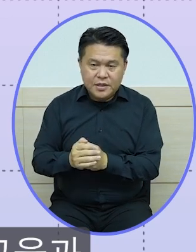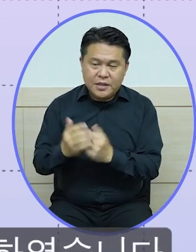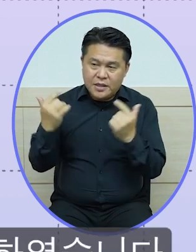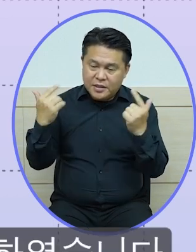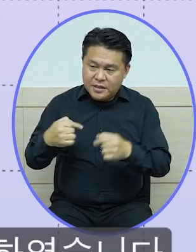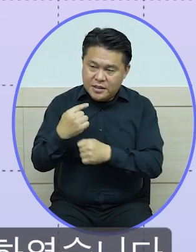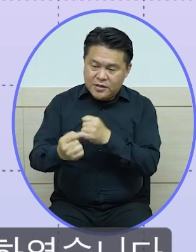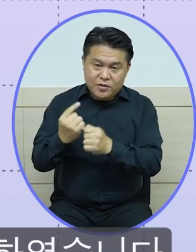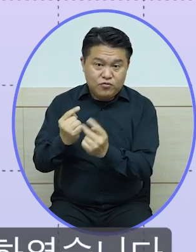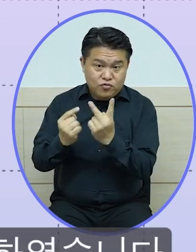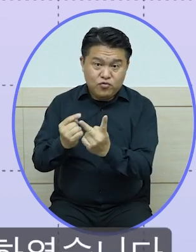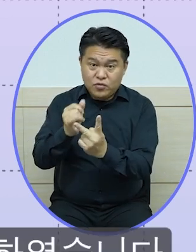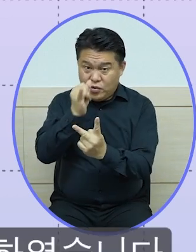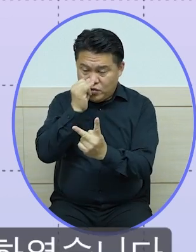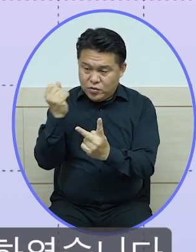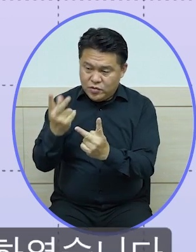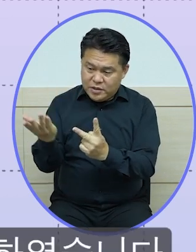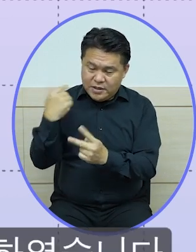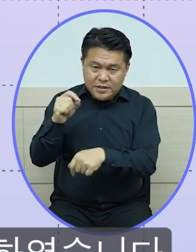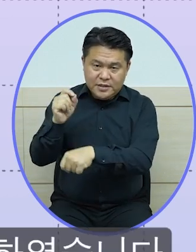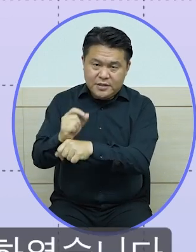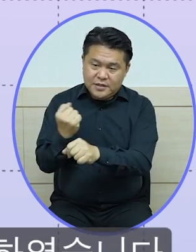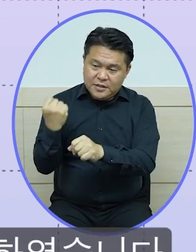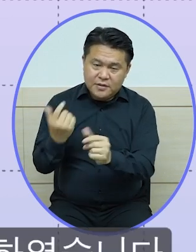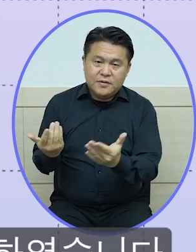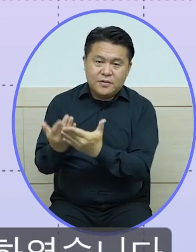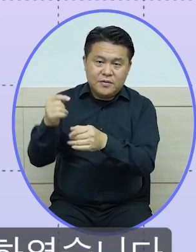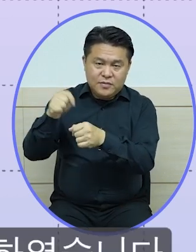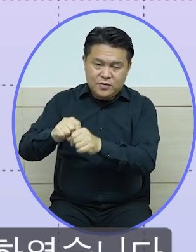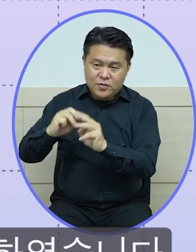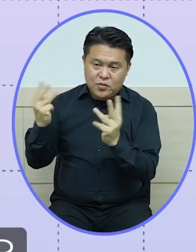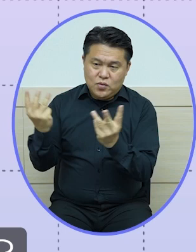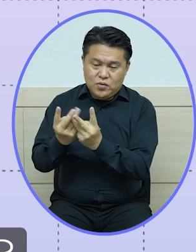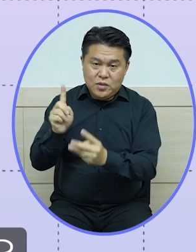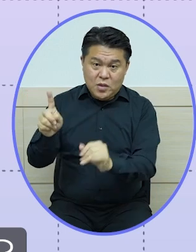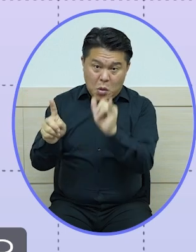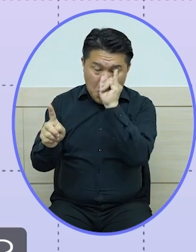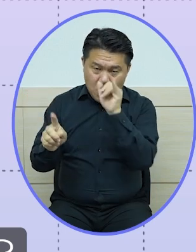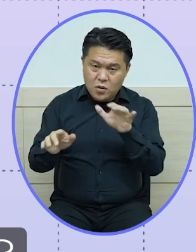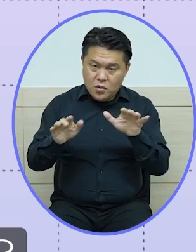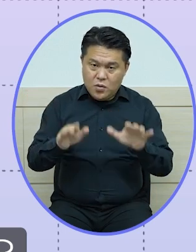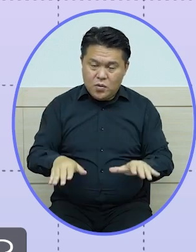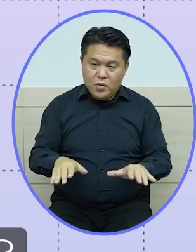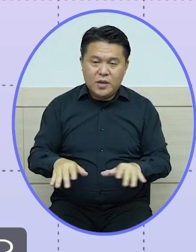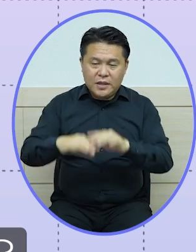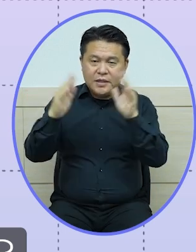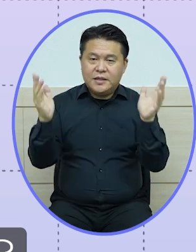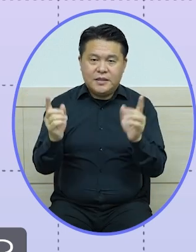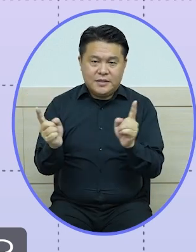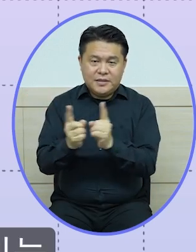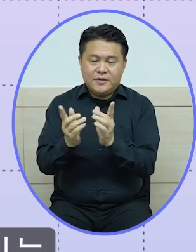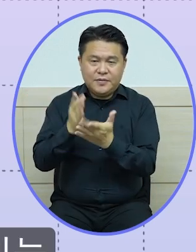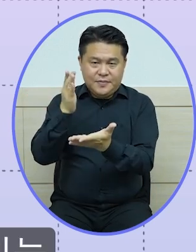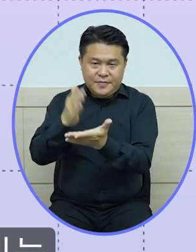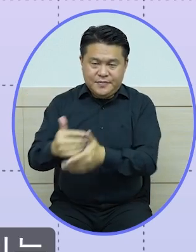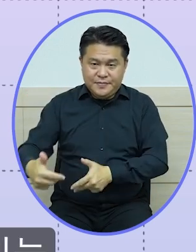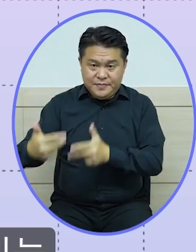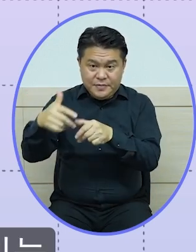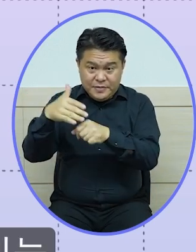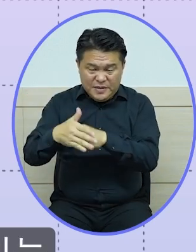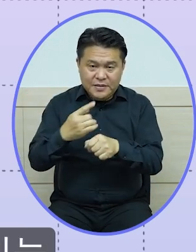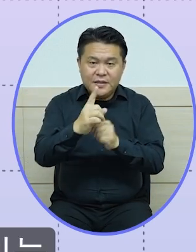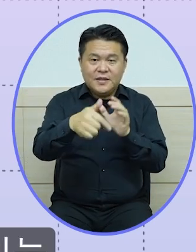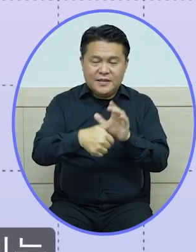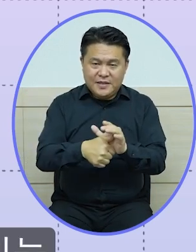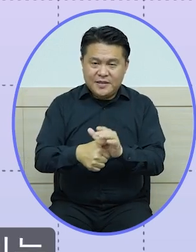교육과 기존 직원들의 역량 강화를 위해 워크숍을 1회 개최하였습니다. 올해는 모두 비대면으로 개최되었는데요. 내년에는 대면